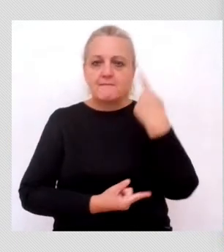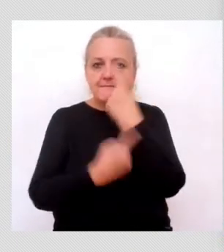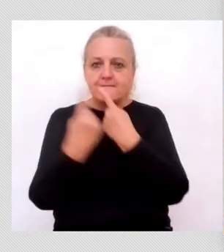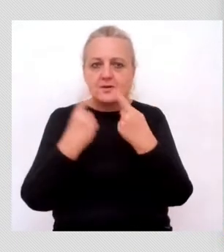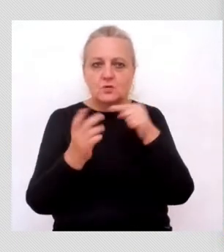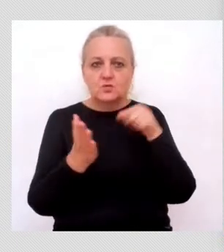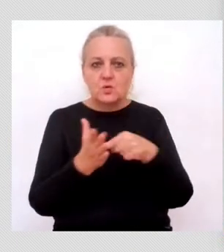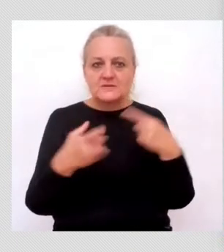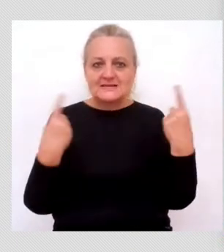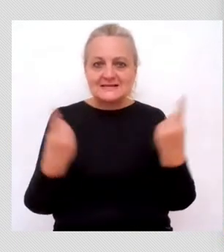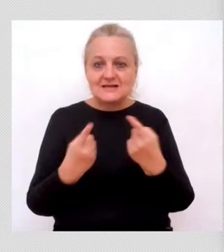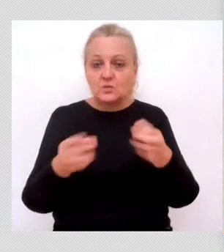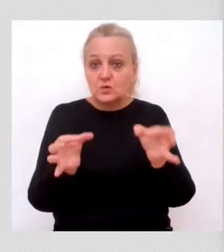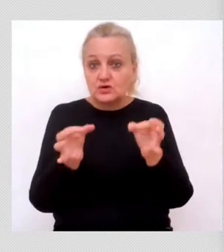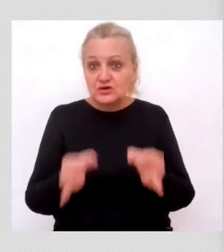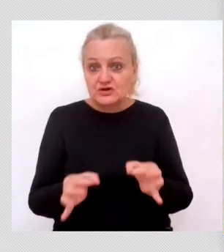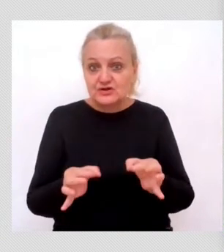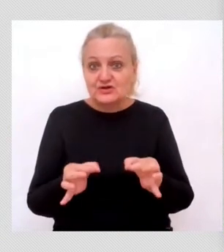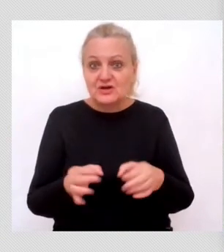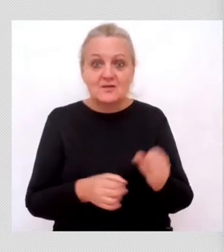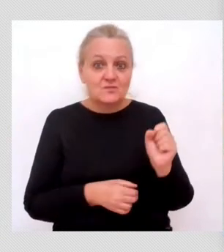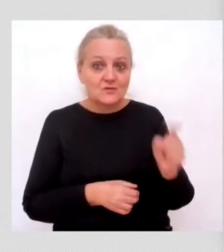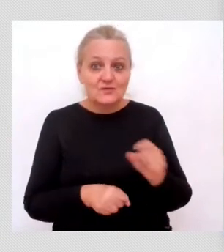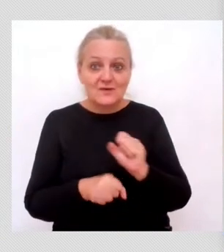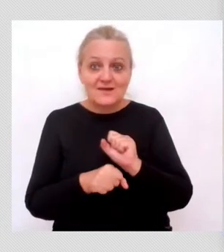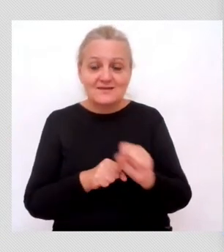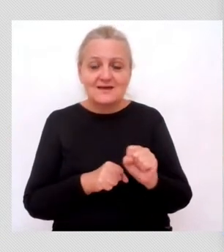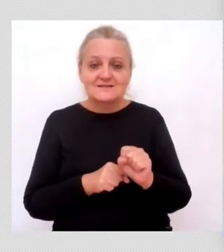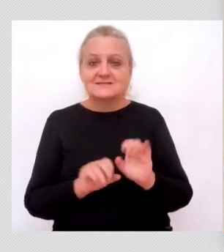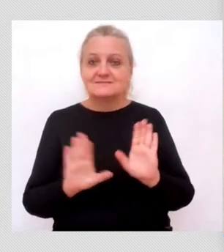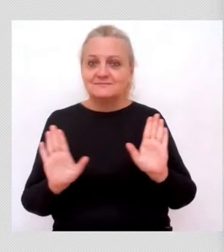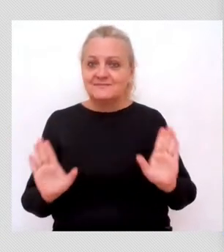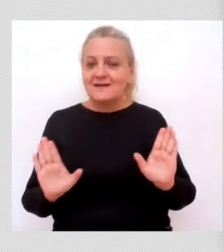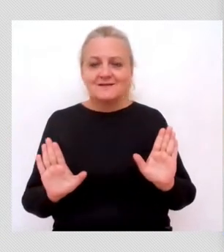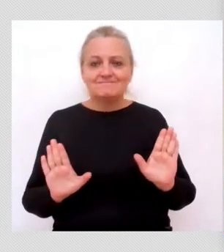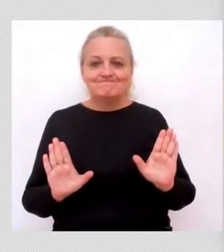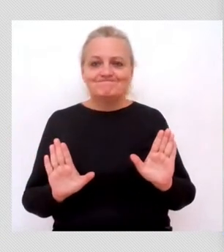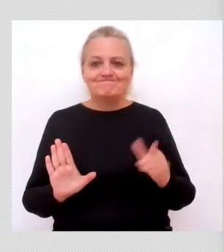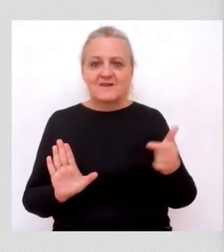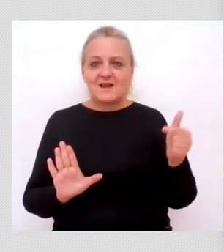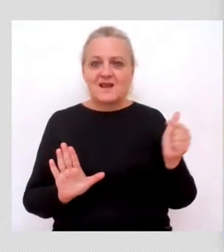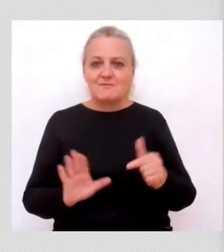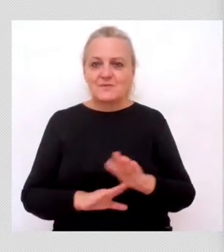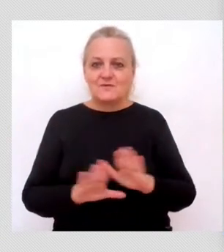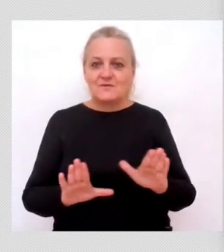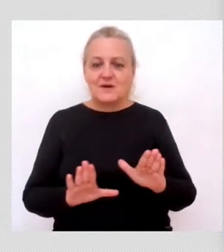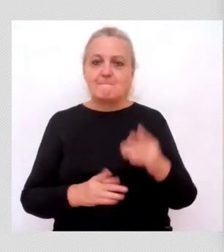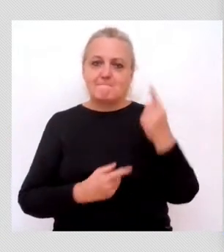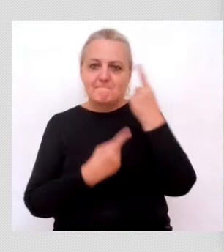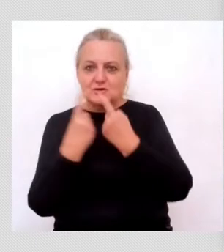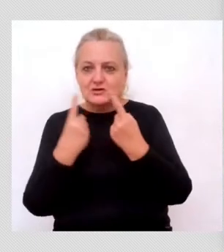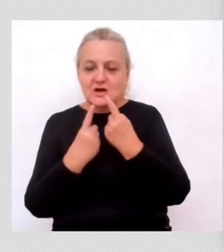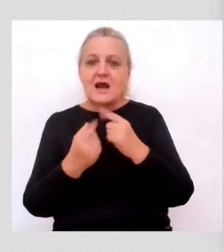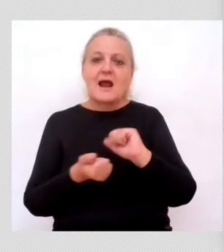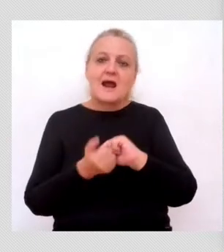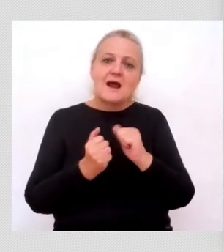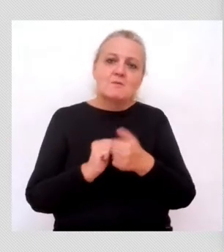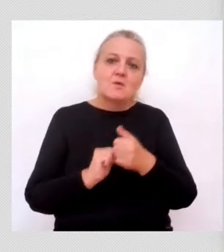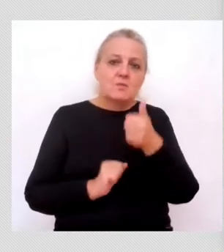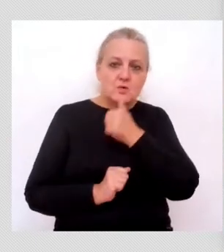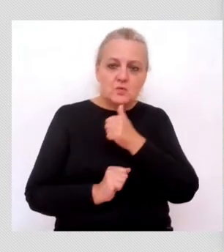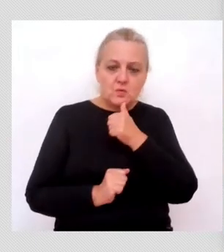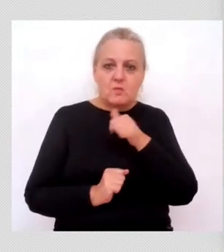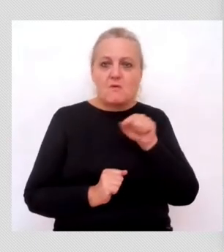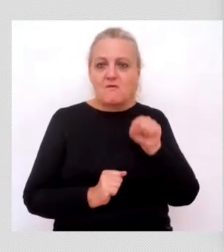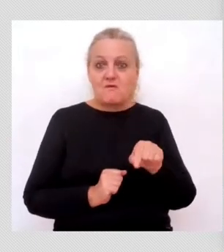sytuacji, zwłaszcza dzisiaj, z którą mamy do czynienia, w żadnym stopniu nie powinniśmy ani myśleć, ani próbować